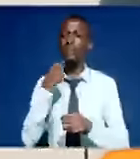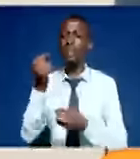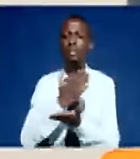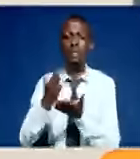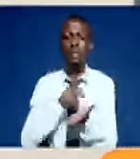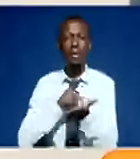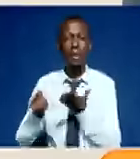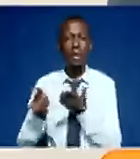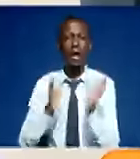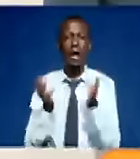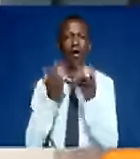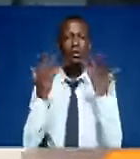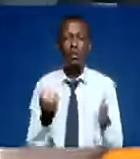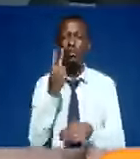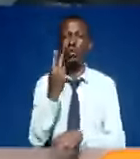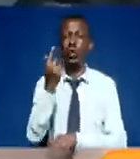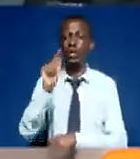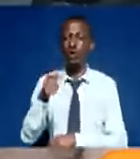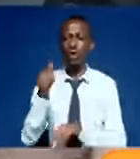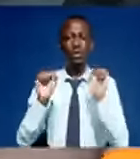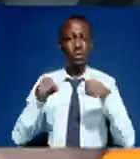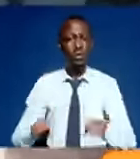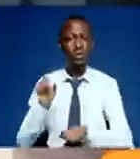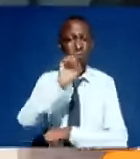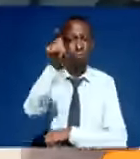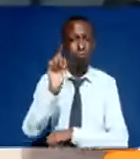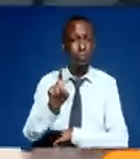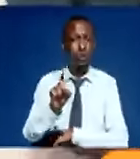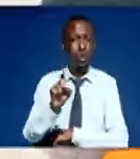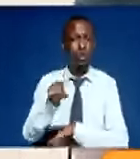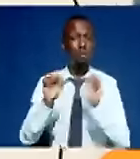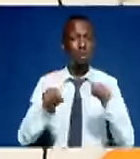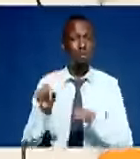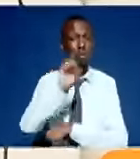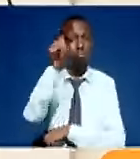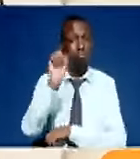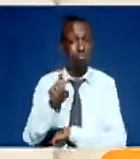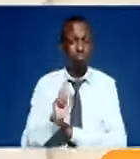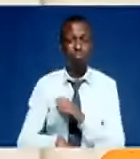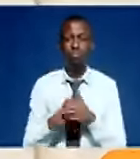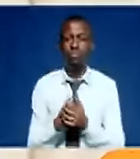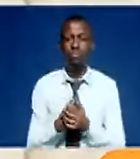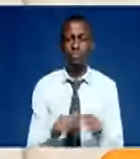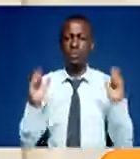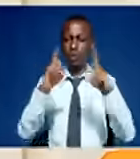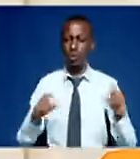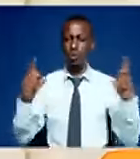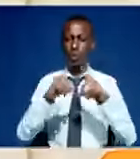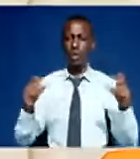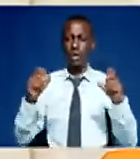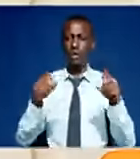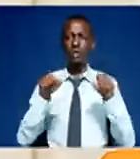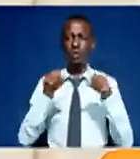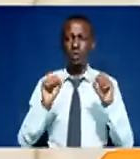nimesikia. 21,000. Itawezekana? Hii kitu itawezekana? Mimi nasema let us honor the bottom